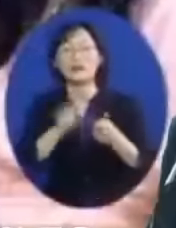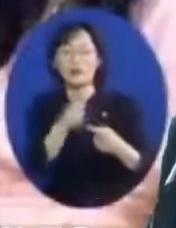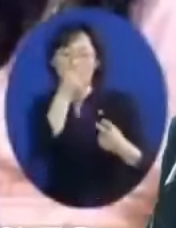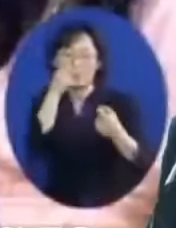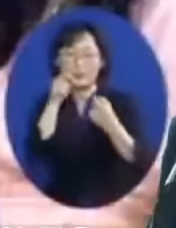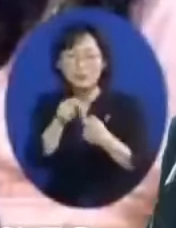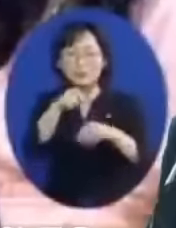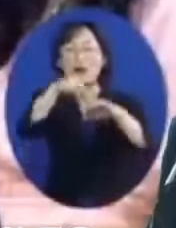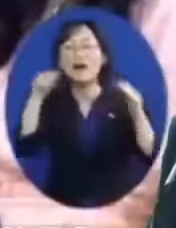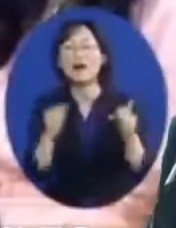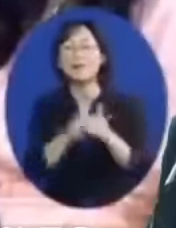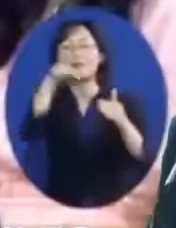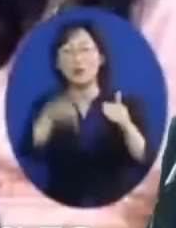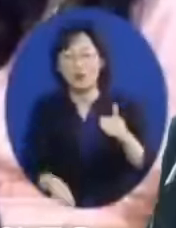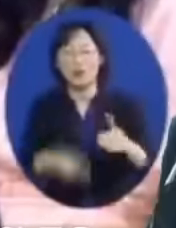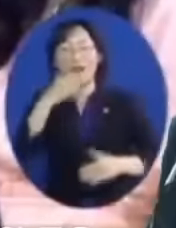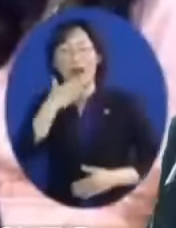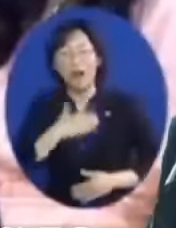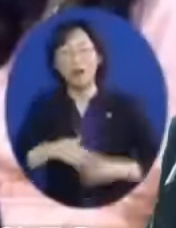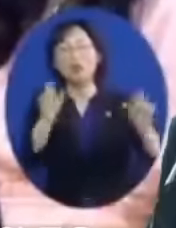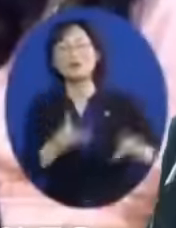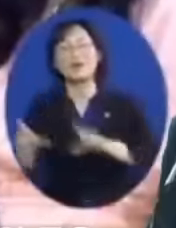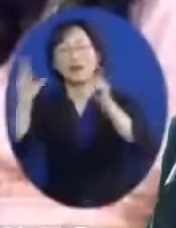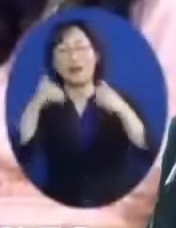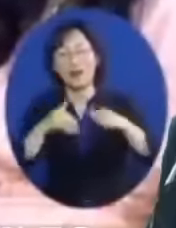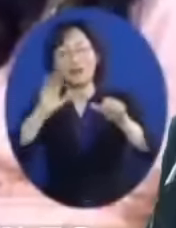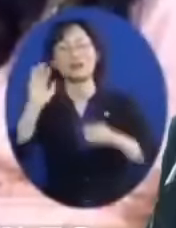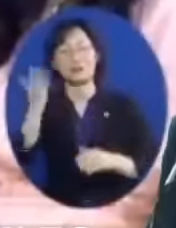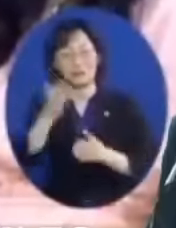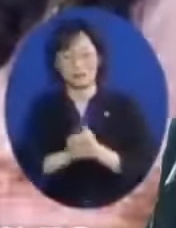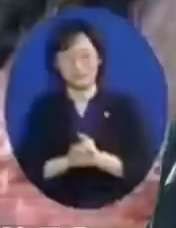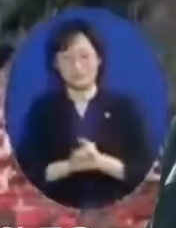친밀히 마음속에 알고 살아가야 된다는 것입니다.